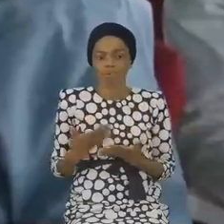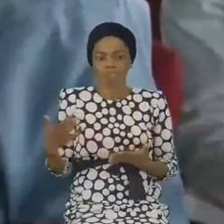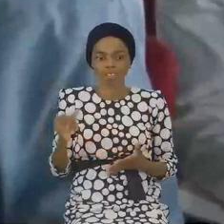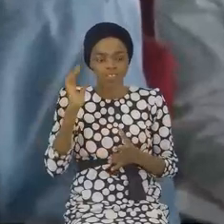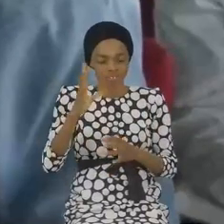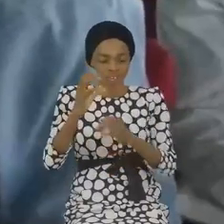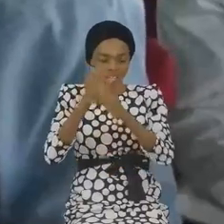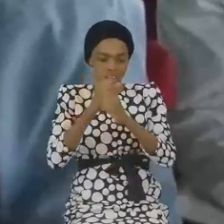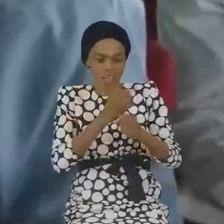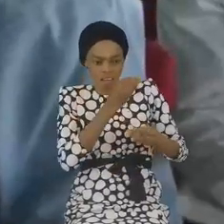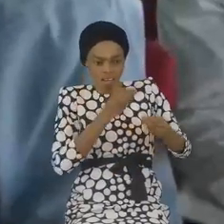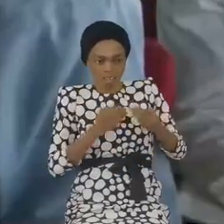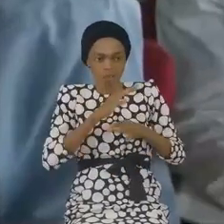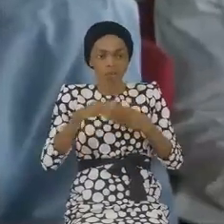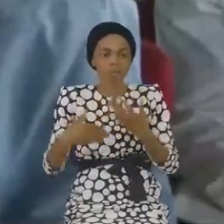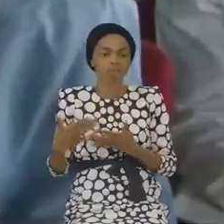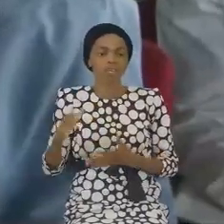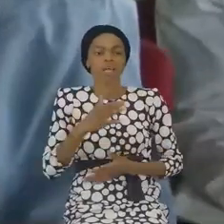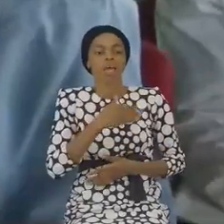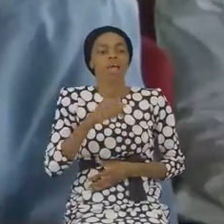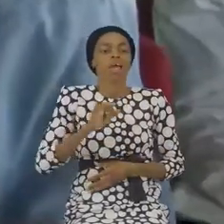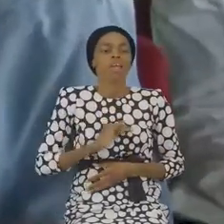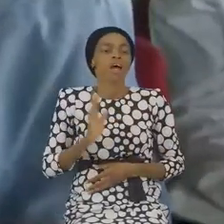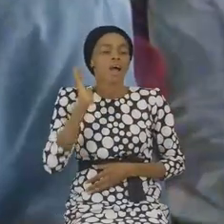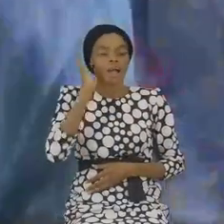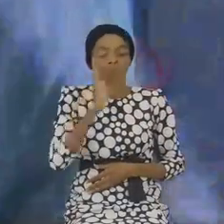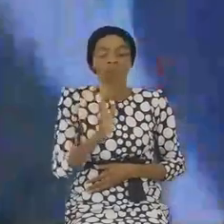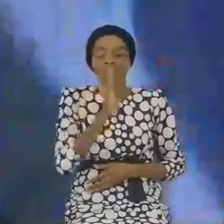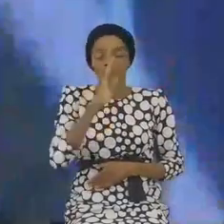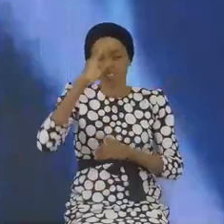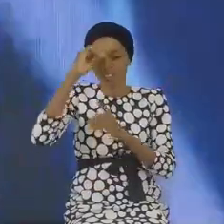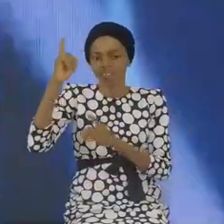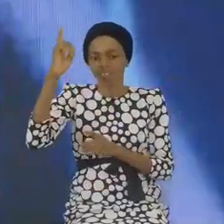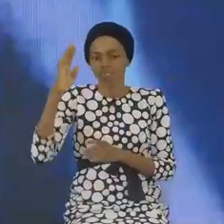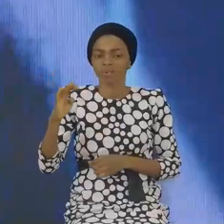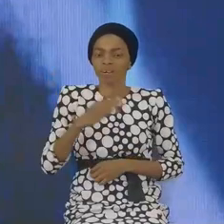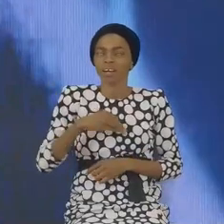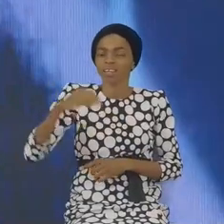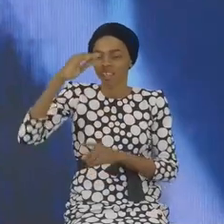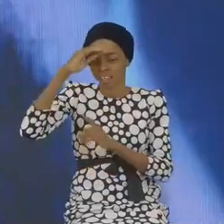héritera ces choses. Je serai son Dieu et il sera mon fils.